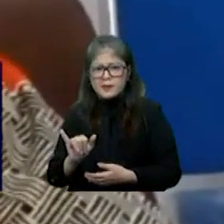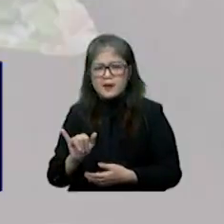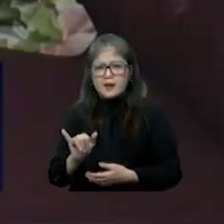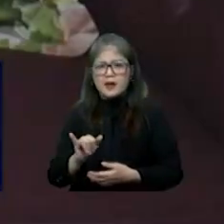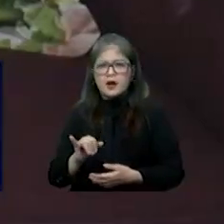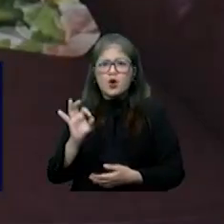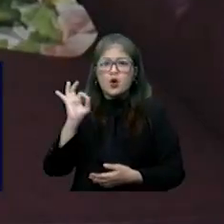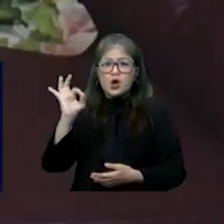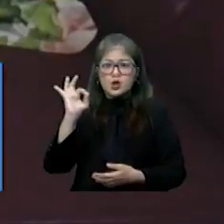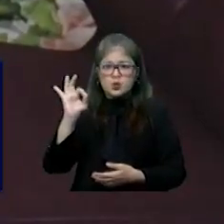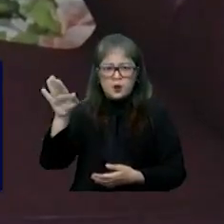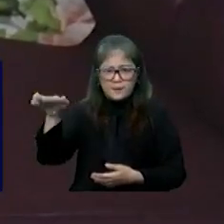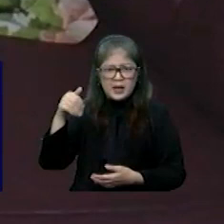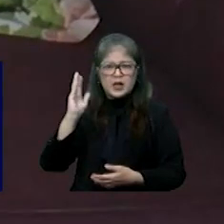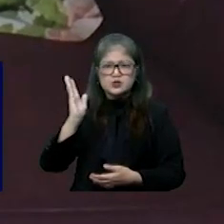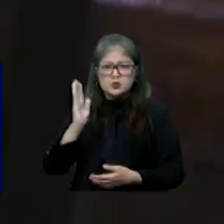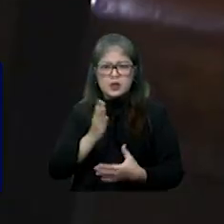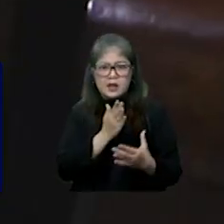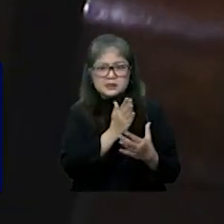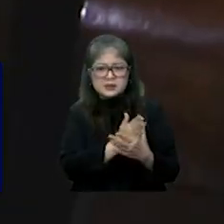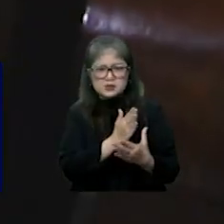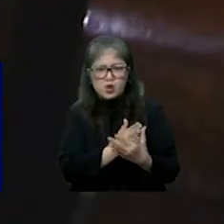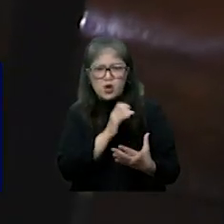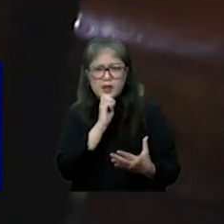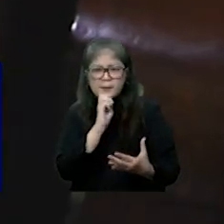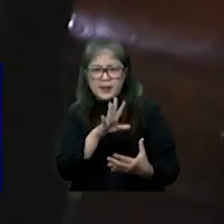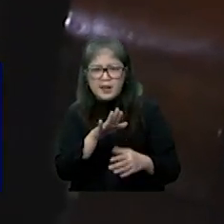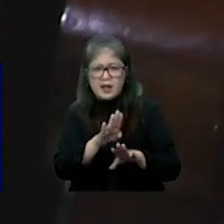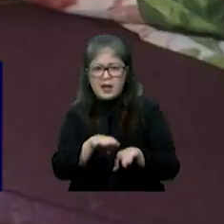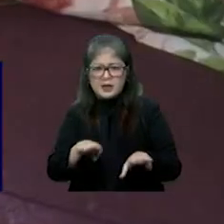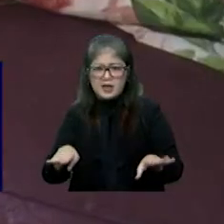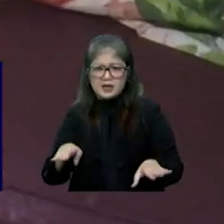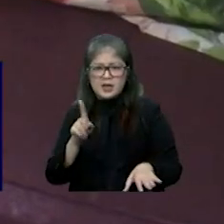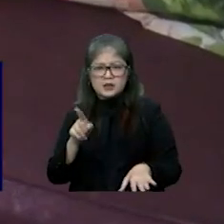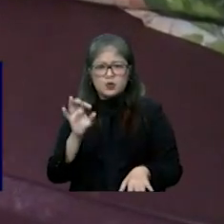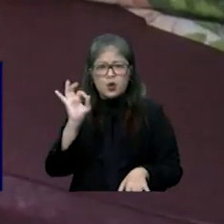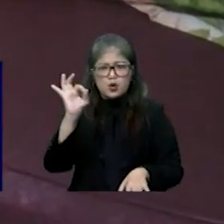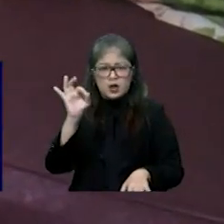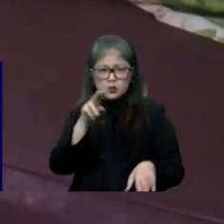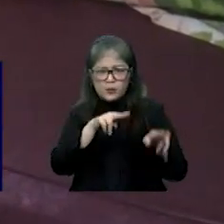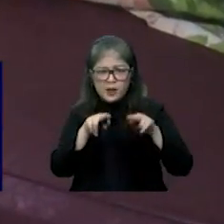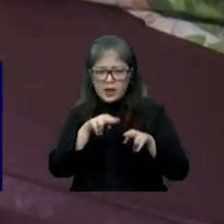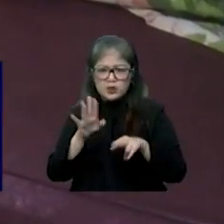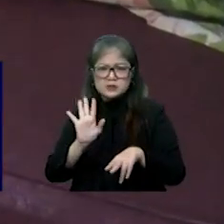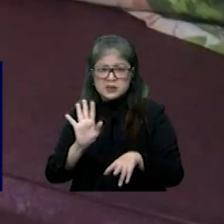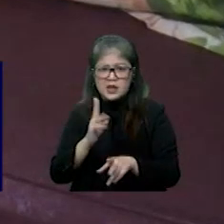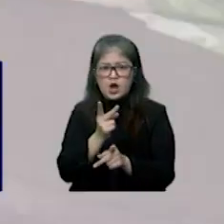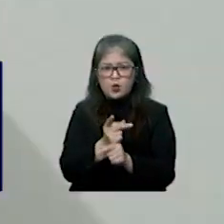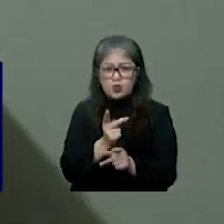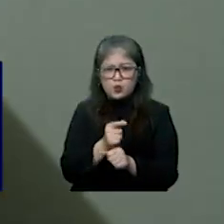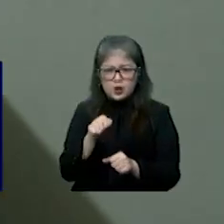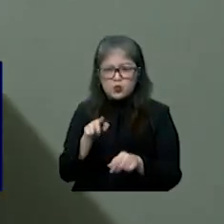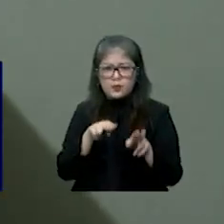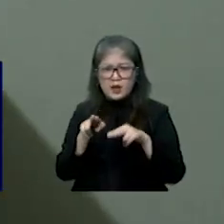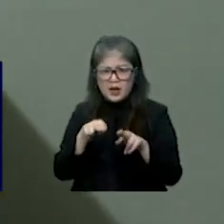juga. Menurut psikolog, tindakan yang dilakukan anak-anak disebabkan kurangnya pengawasan orang tua maupun guru saat anak bermain gadget.